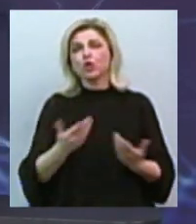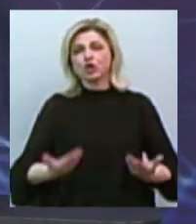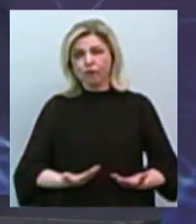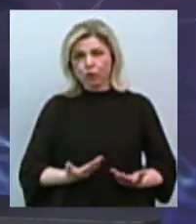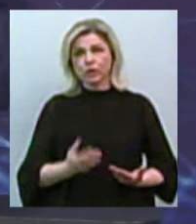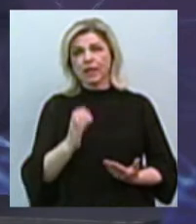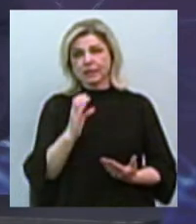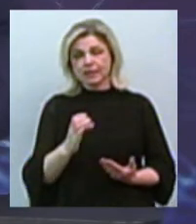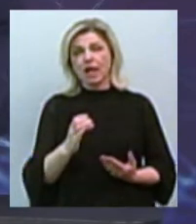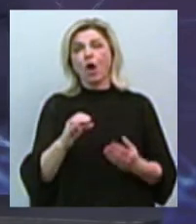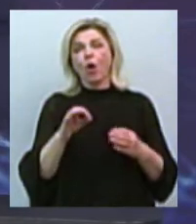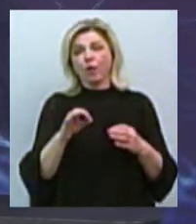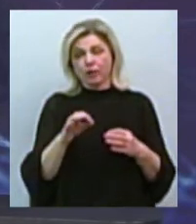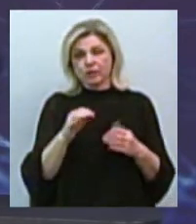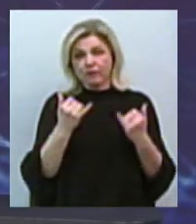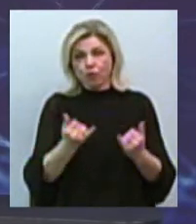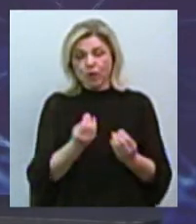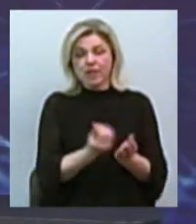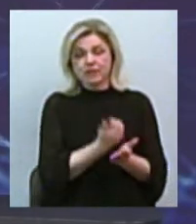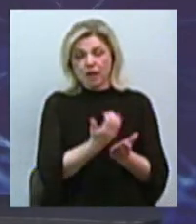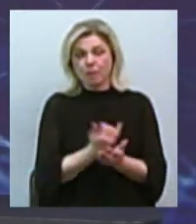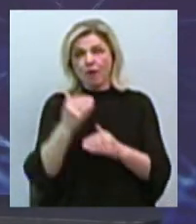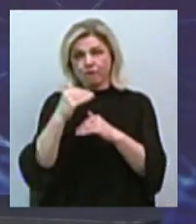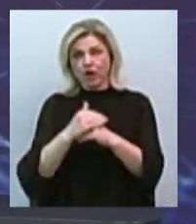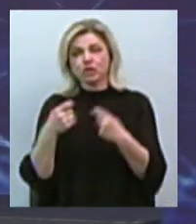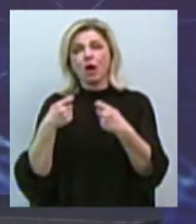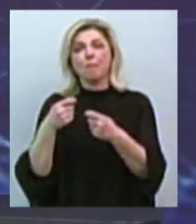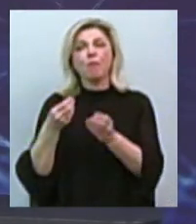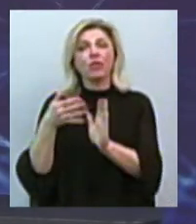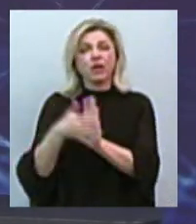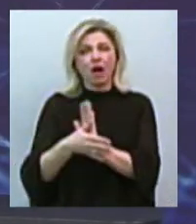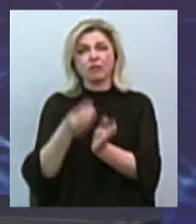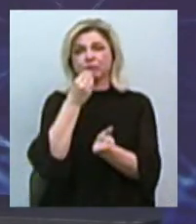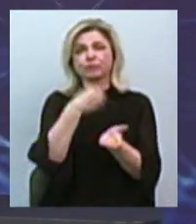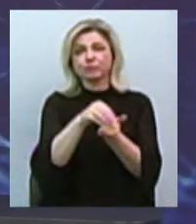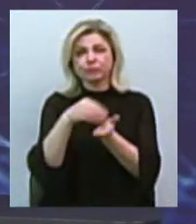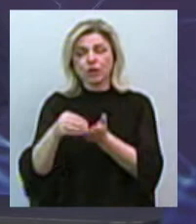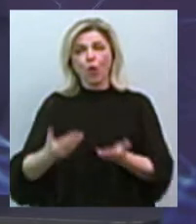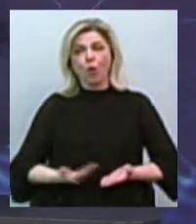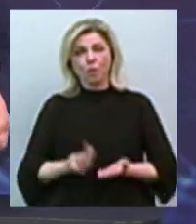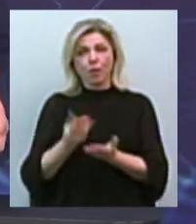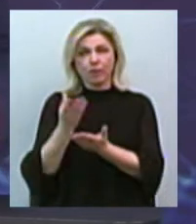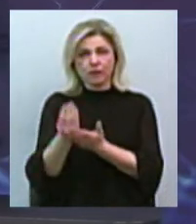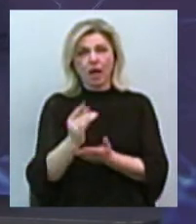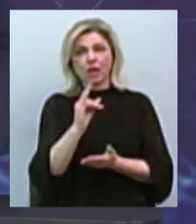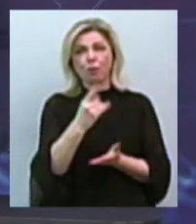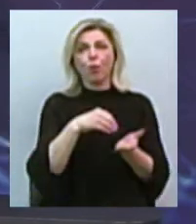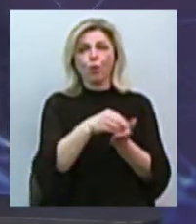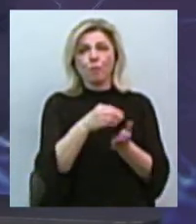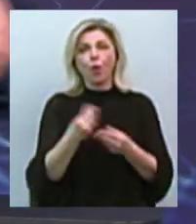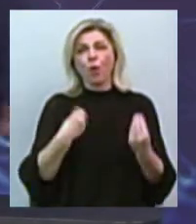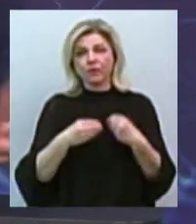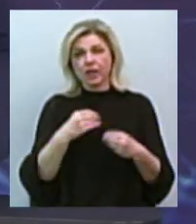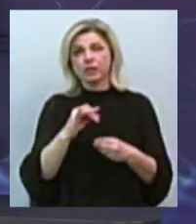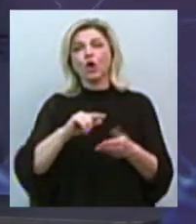то есть сегодня заработал, вечером потратил, оплатил коммуналку, купил продукты, купил что-то ребенку, какую-то одежду и